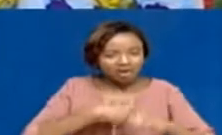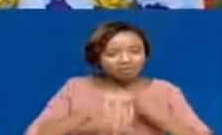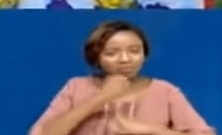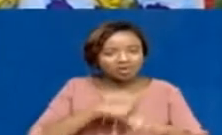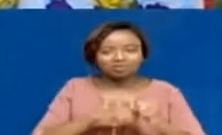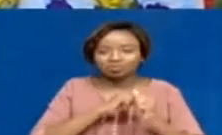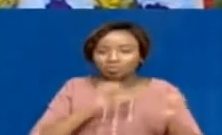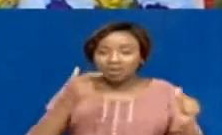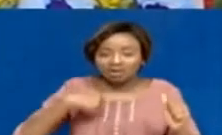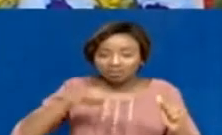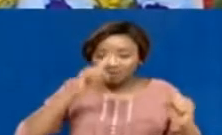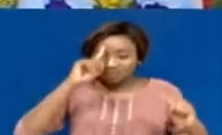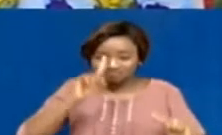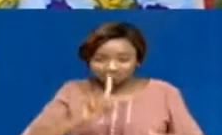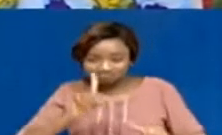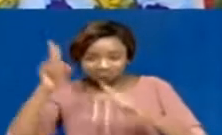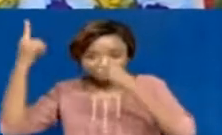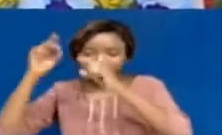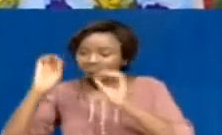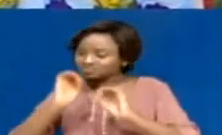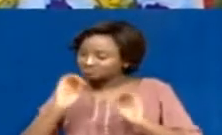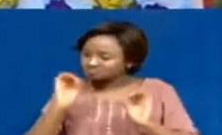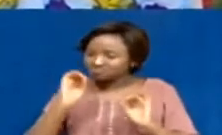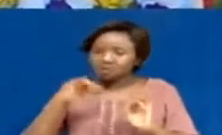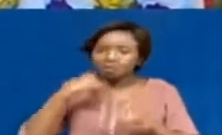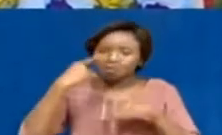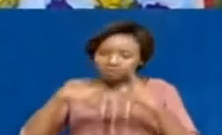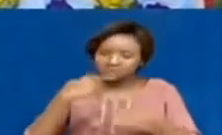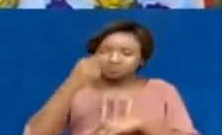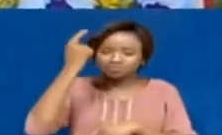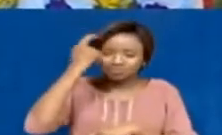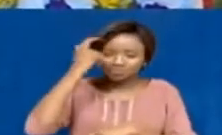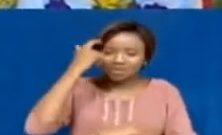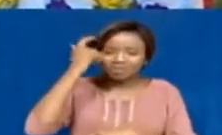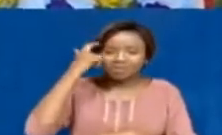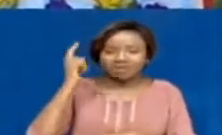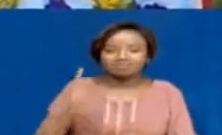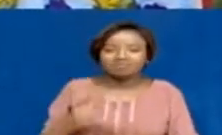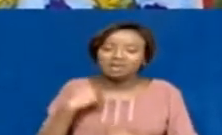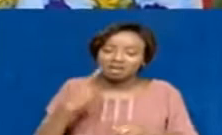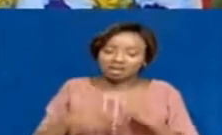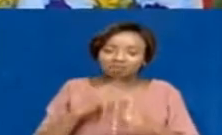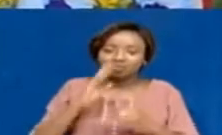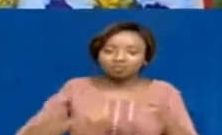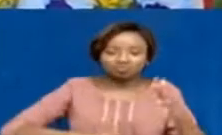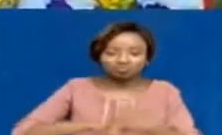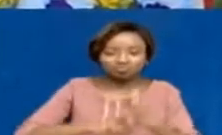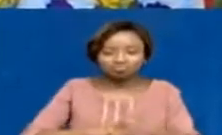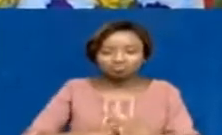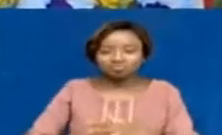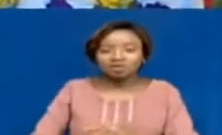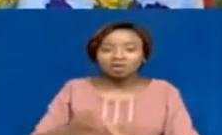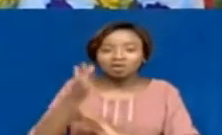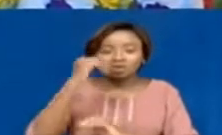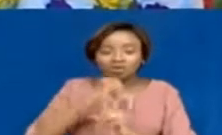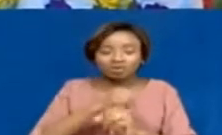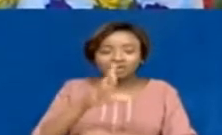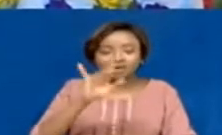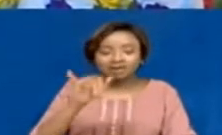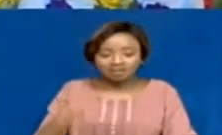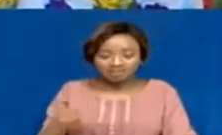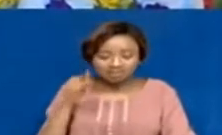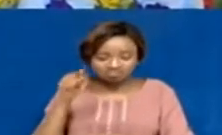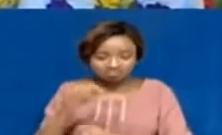na hatutamsahau na tutaendelea kuwa pamoja nanyi. Mungu na amlaze mzee wetu pahali